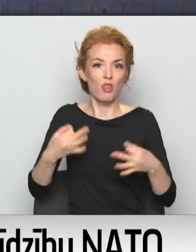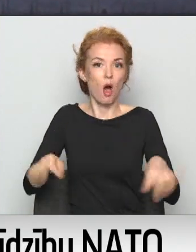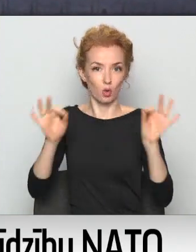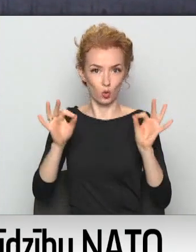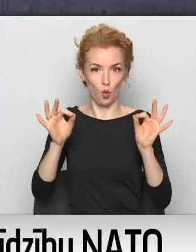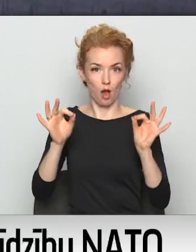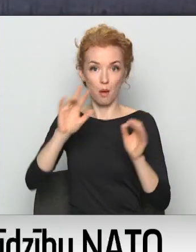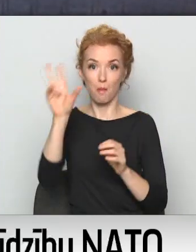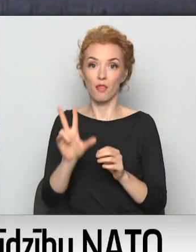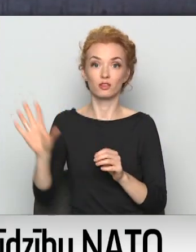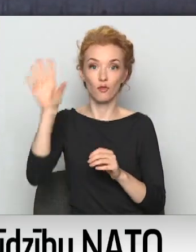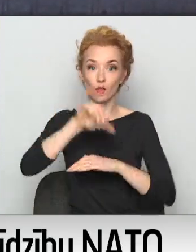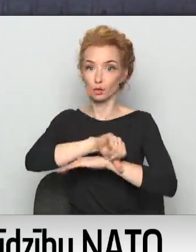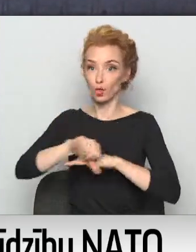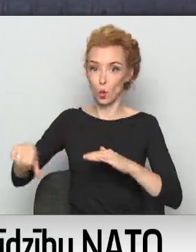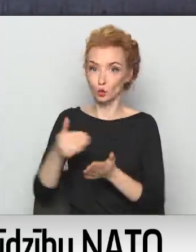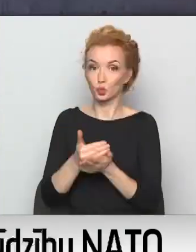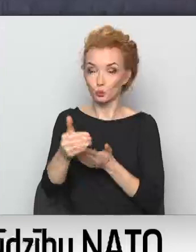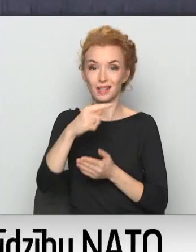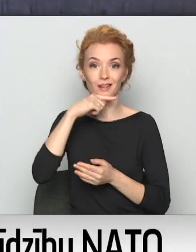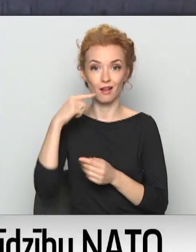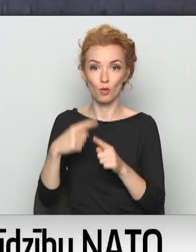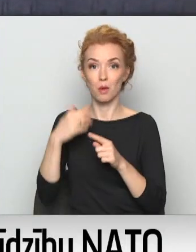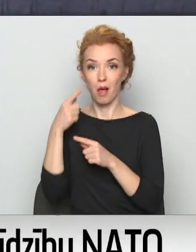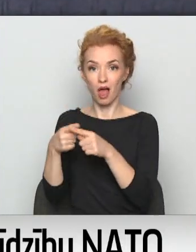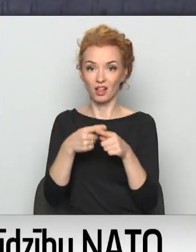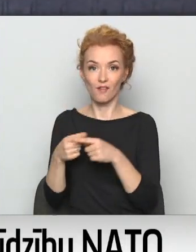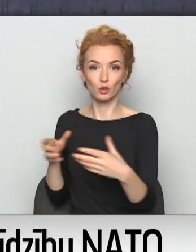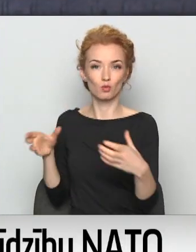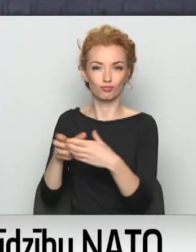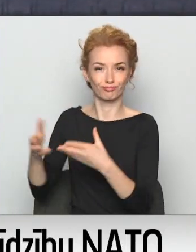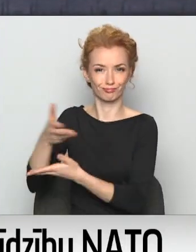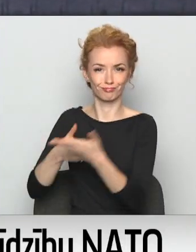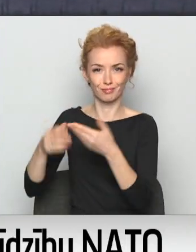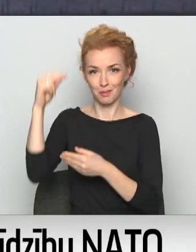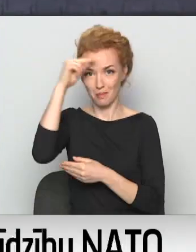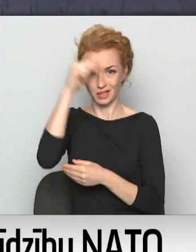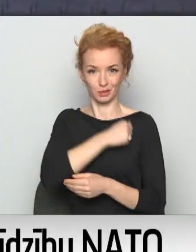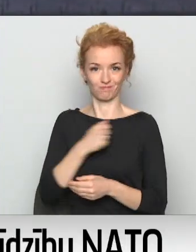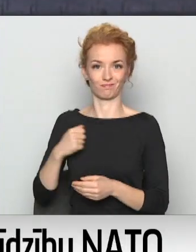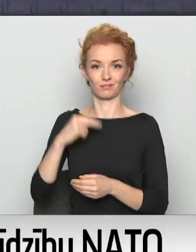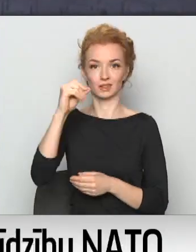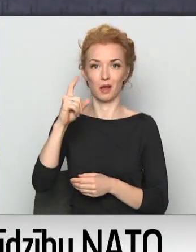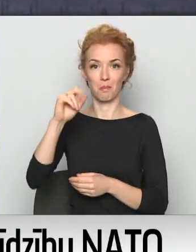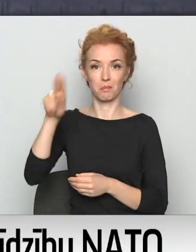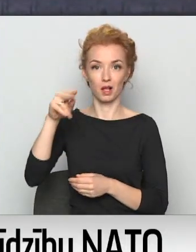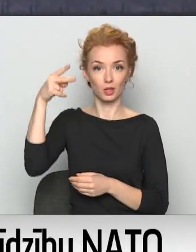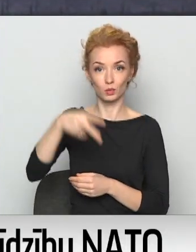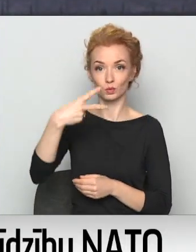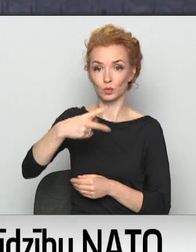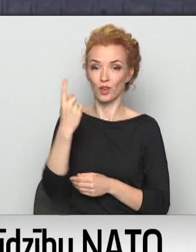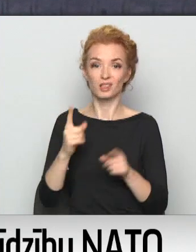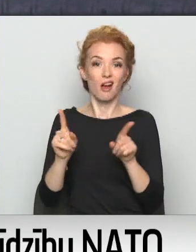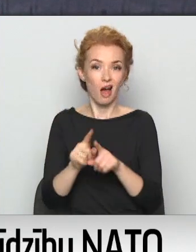Pie Baltijas valstu robežām turpinās Krievijas un Baltkrievijas kopīgās militārās mācības ZAPA 2021, notiek hibrīdu